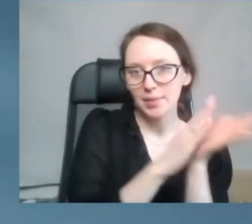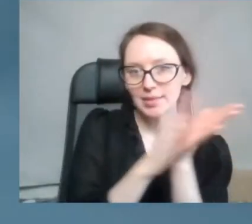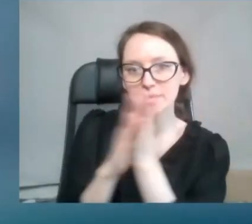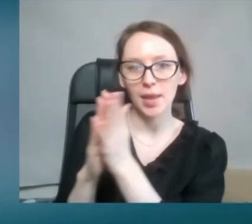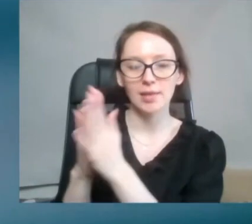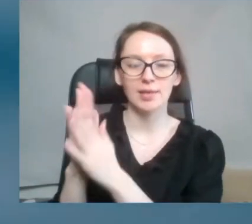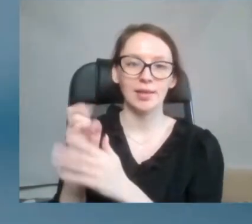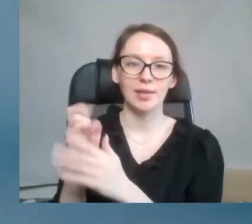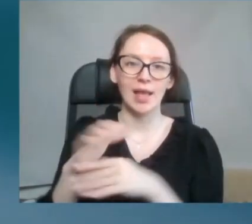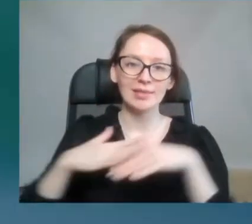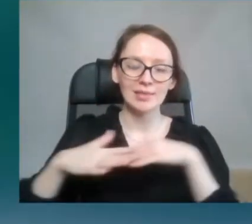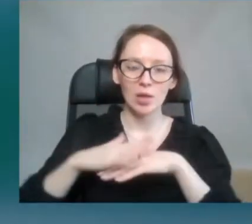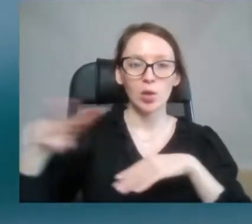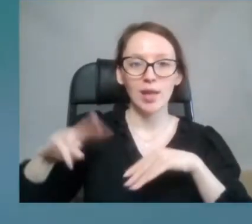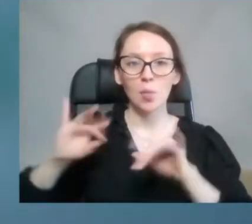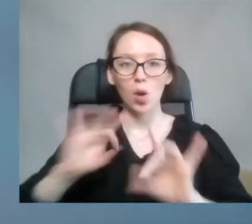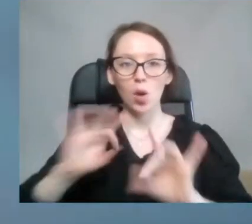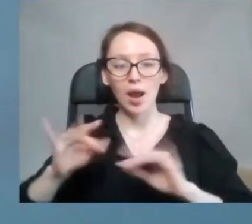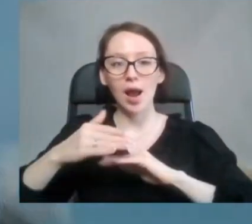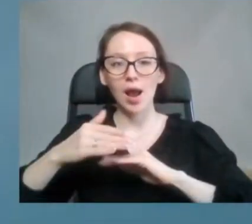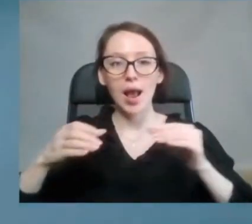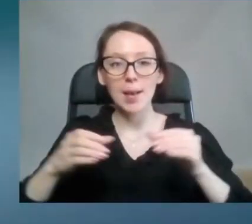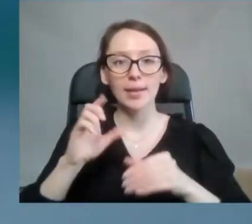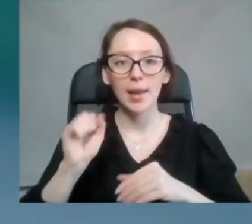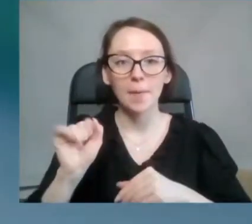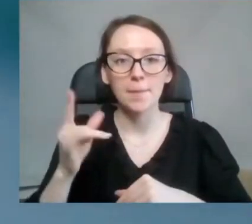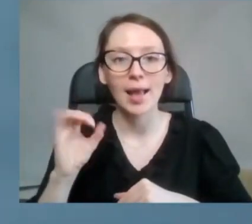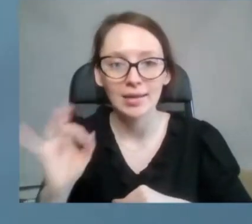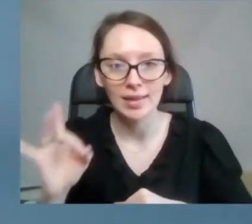компании «Барьер Рус» Марию Кулешову.